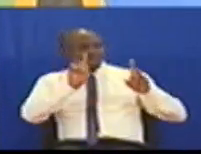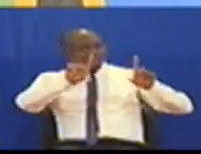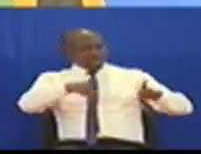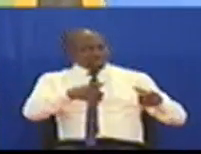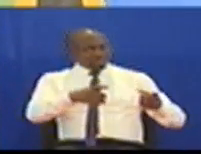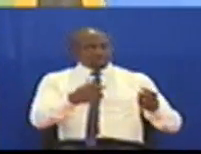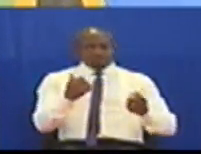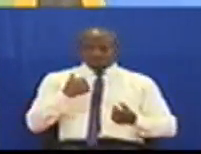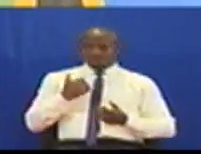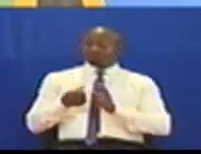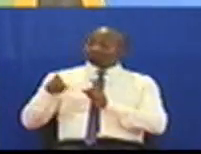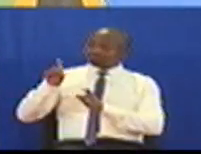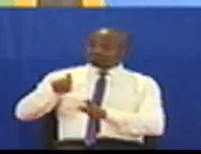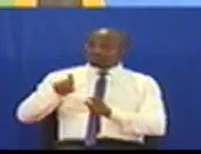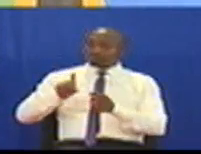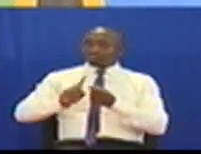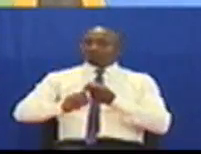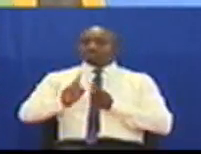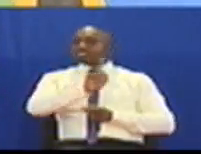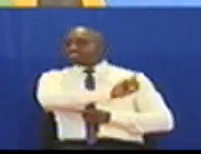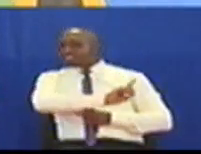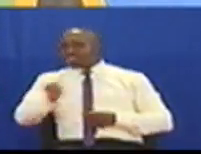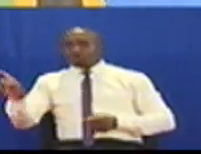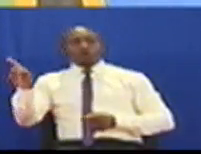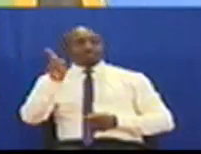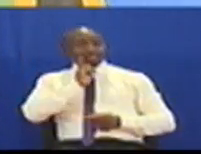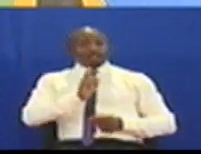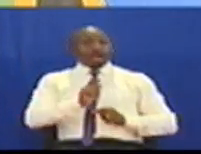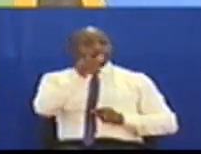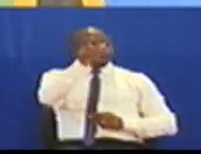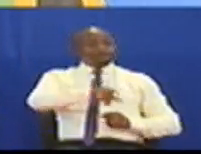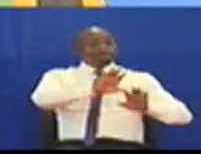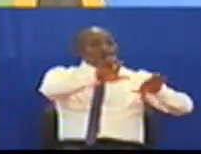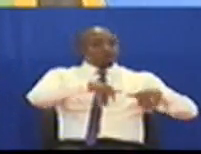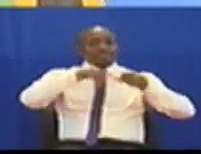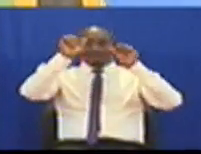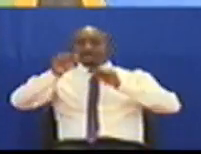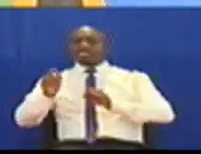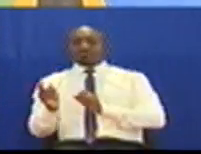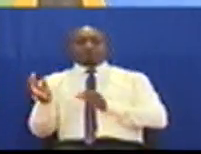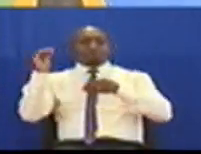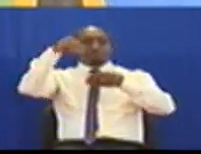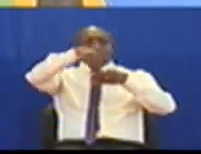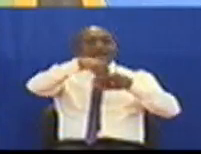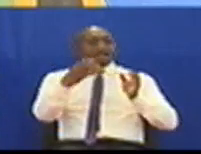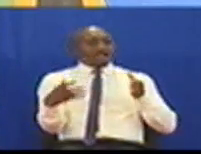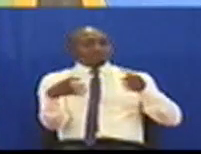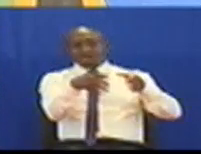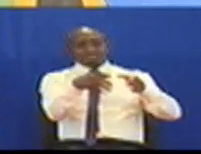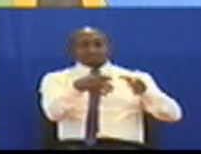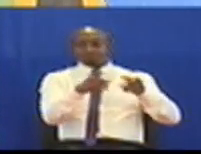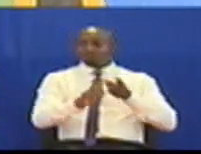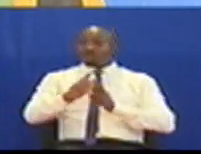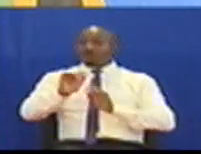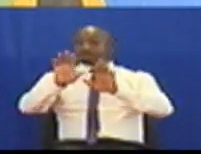lakini pia ambacho nataka kukizungumza ni kwamba si kila mbunge analazimika kuja kwenye kamati, na mbunge ambaye hajaja kwenye